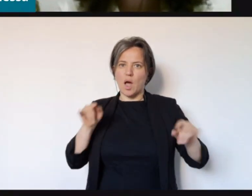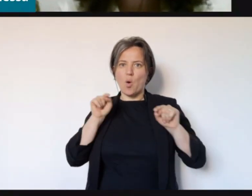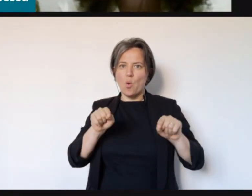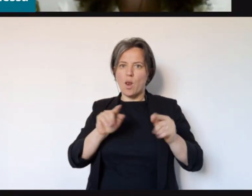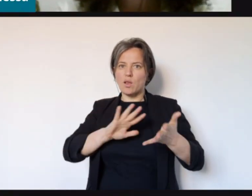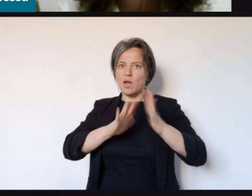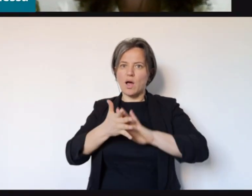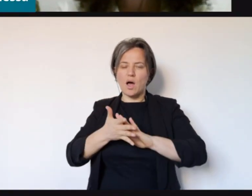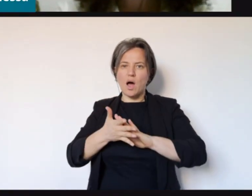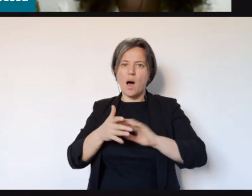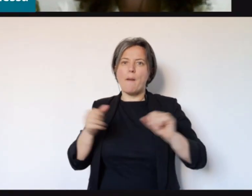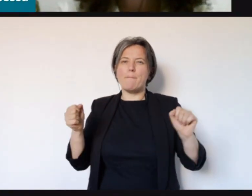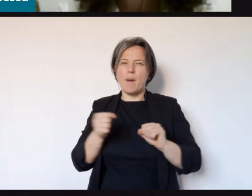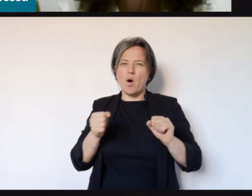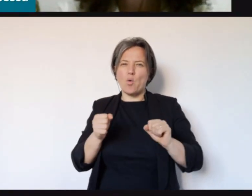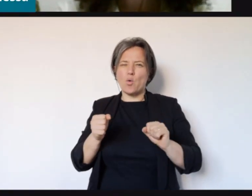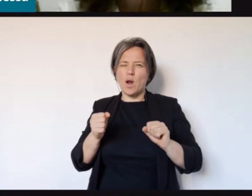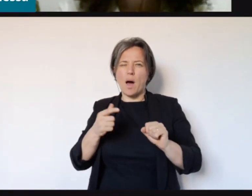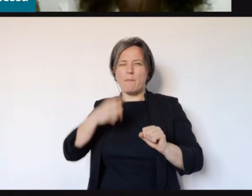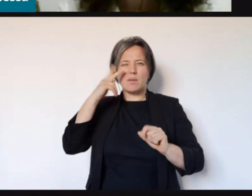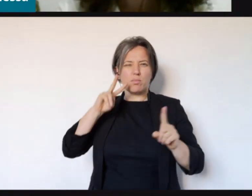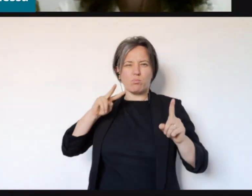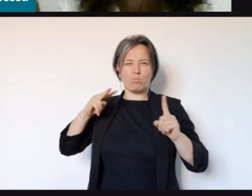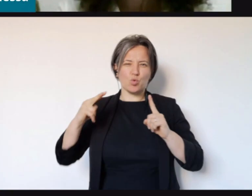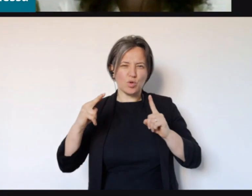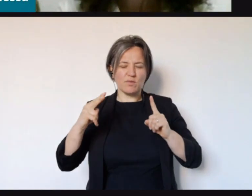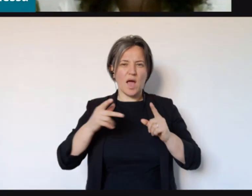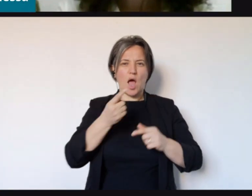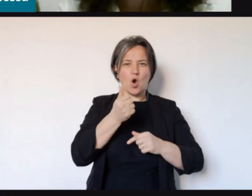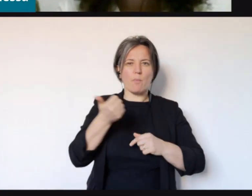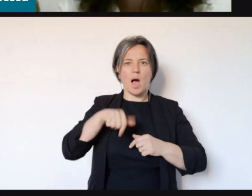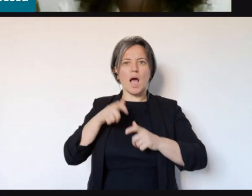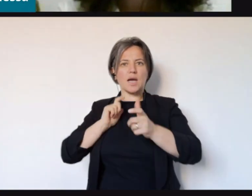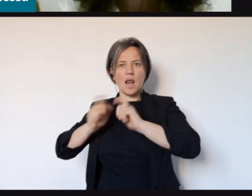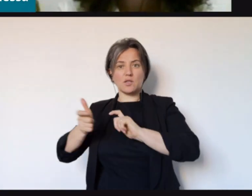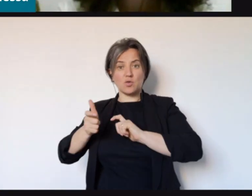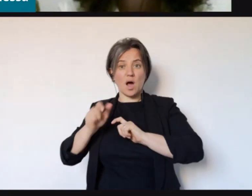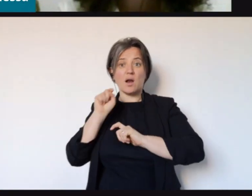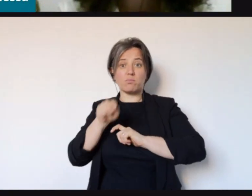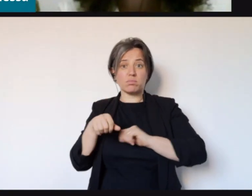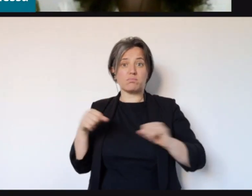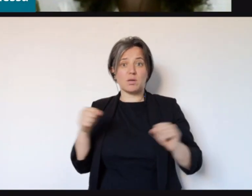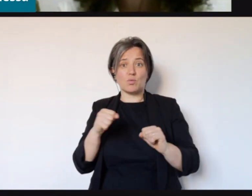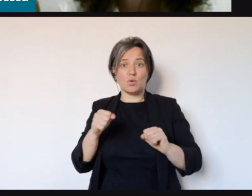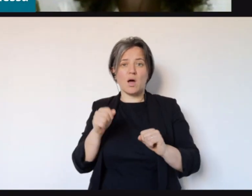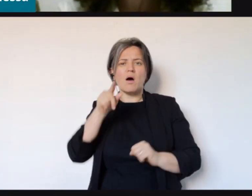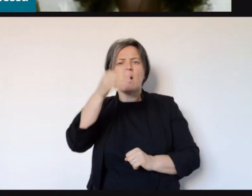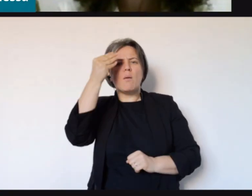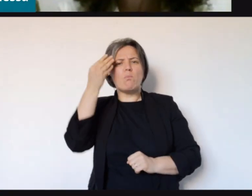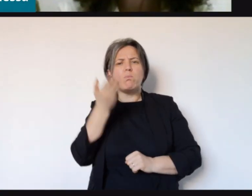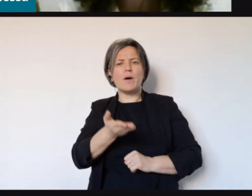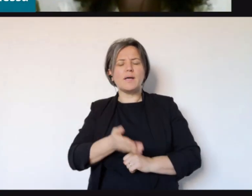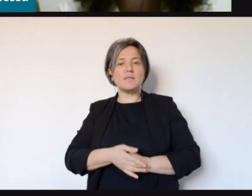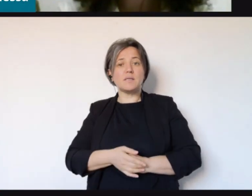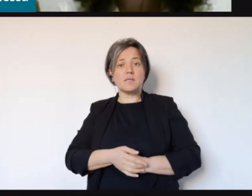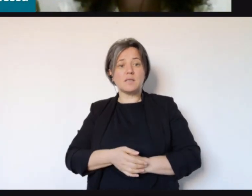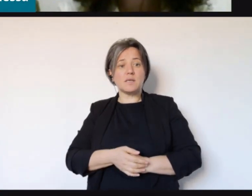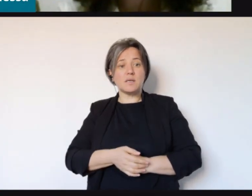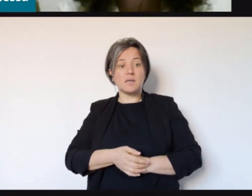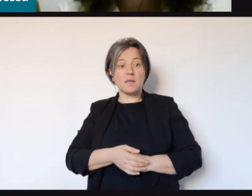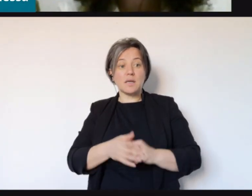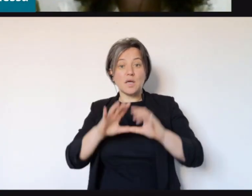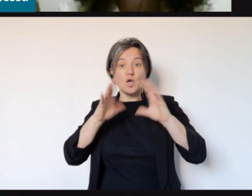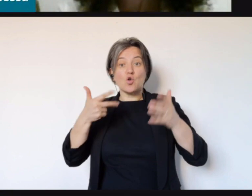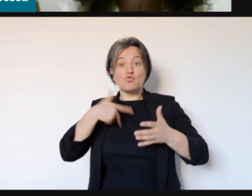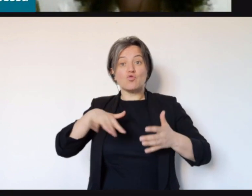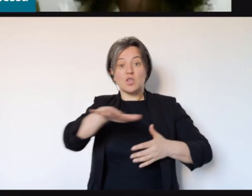economico, ma anche su quello relazionale. Lei cosa ne pensa? Una società veramente fondata sulla dignità, da cosa